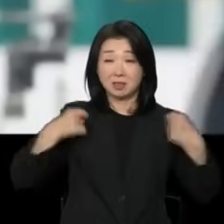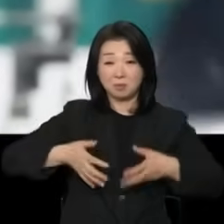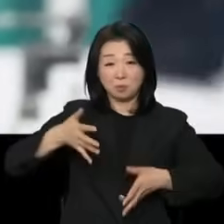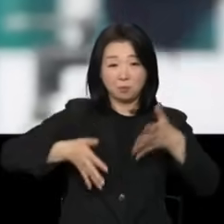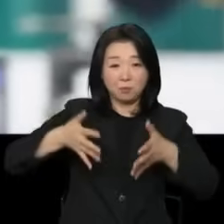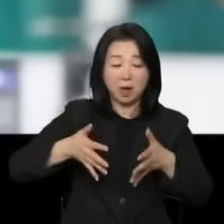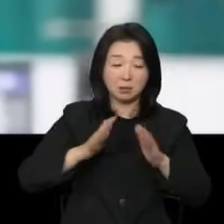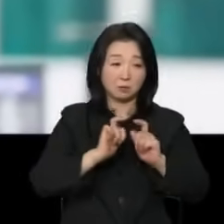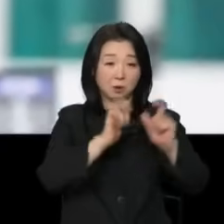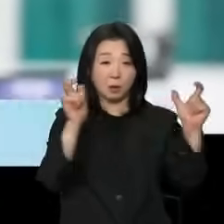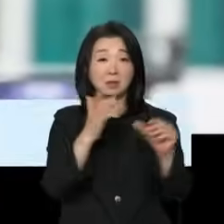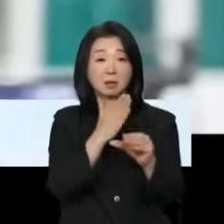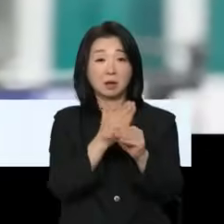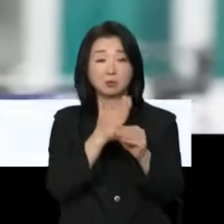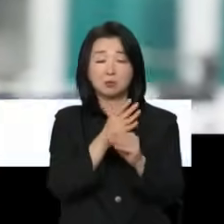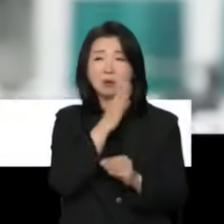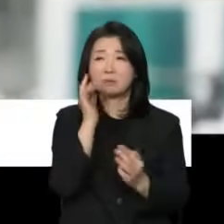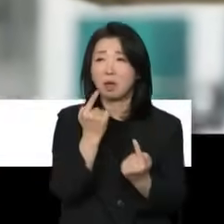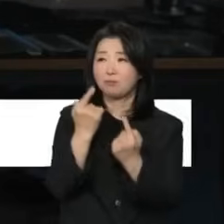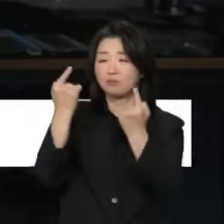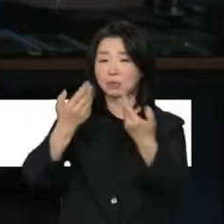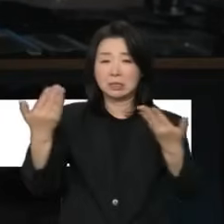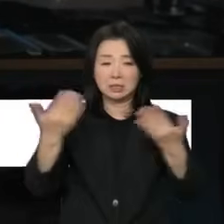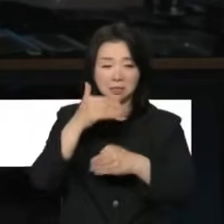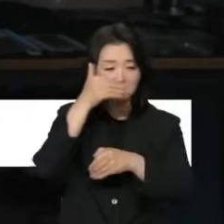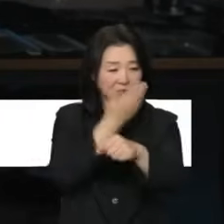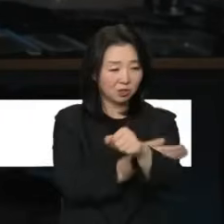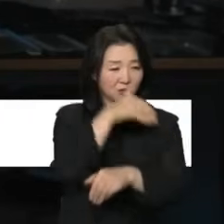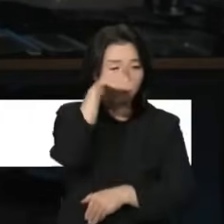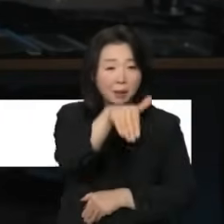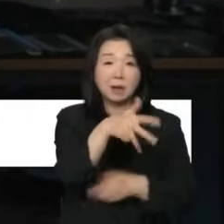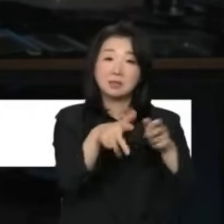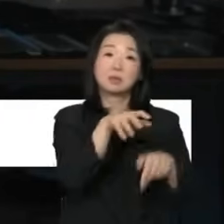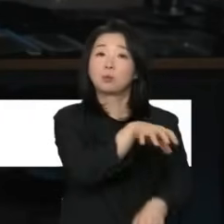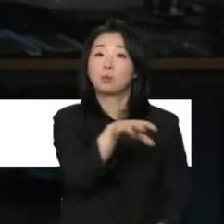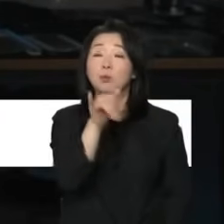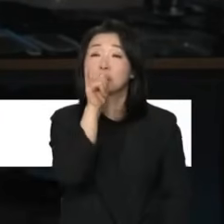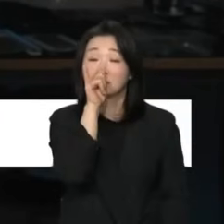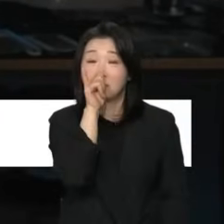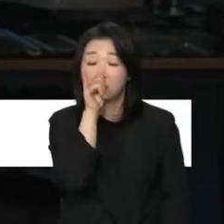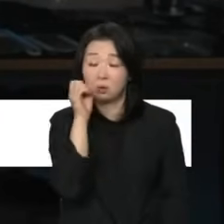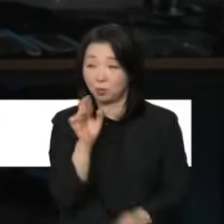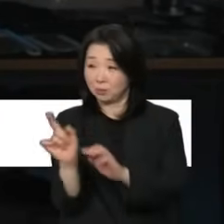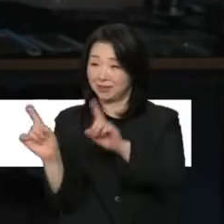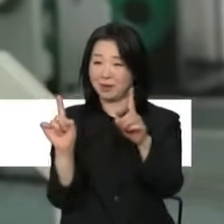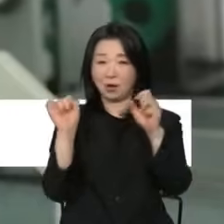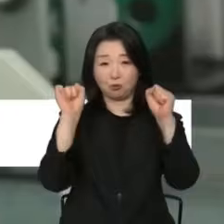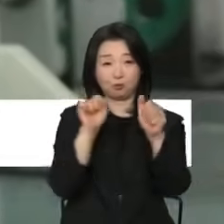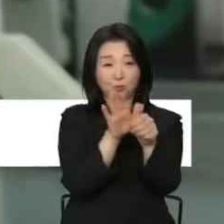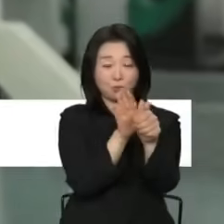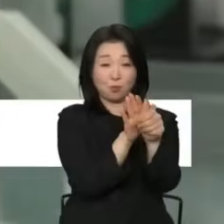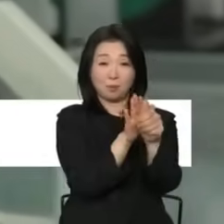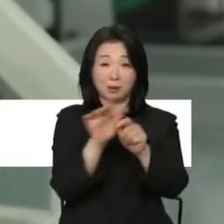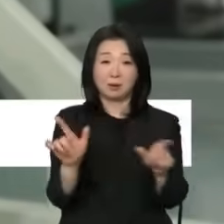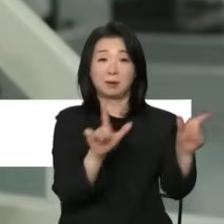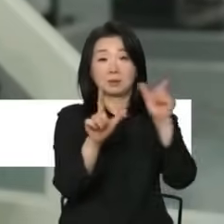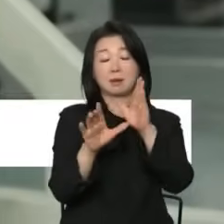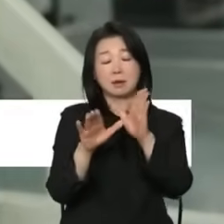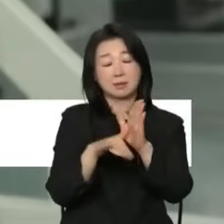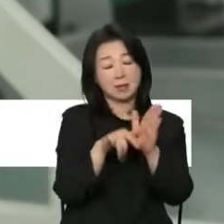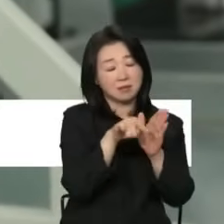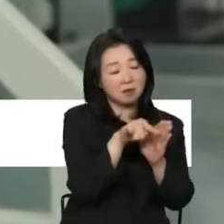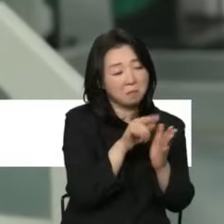있습니다. 고령화로 업무 능력이 저하하고 있는 산업 현장뿐 아니라 재활과 운동 보조 등 일상생활로